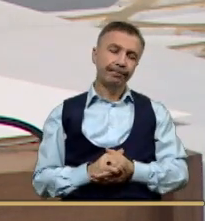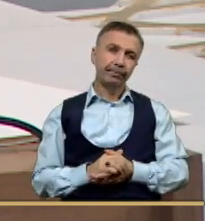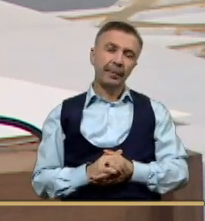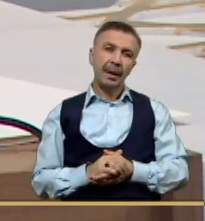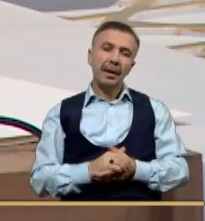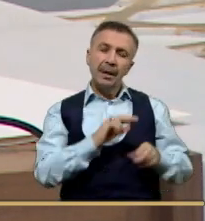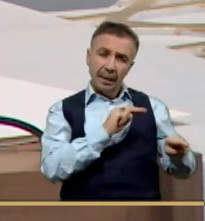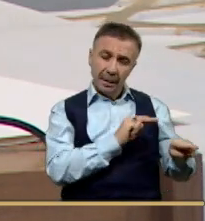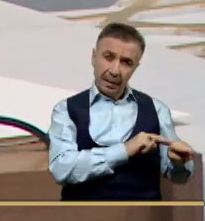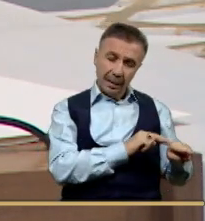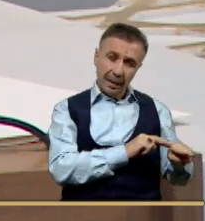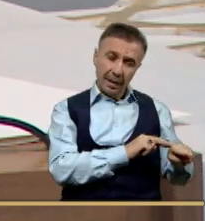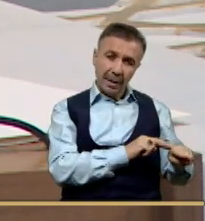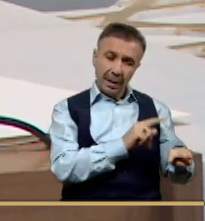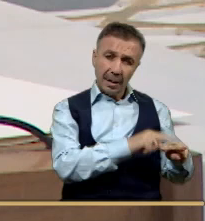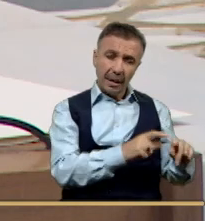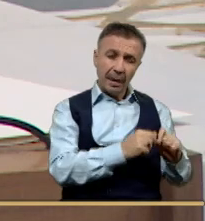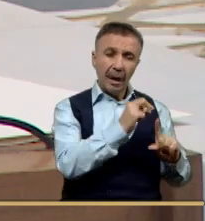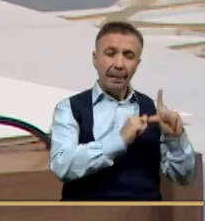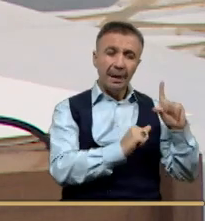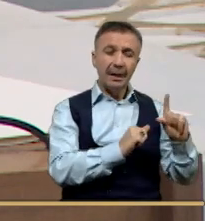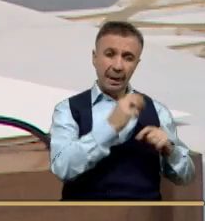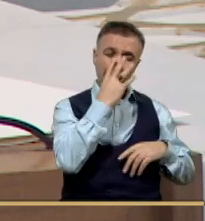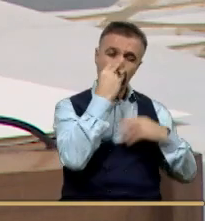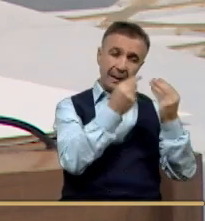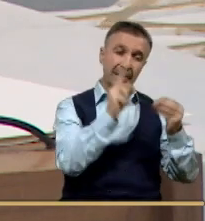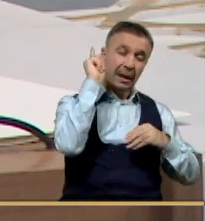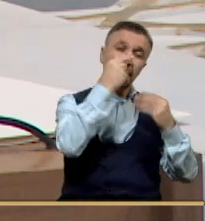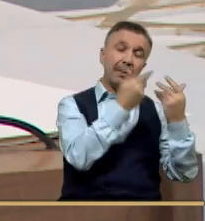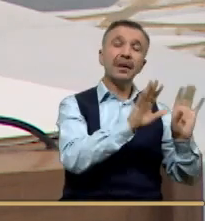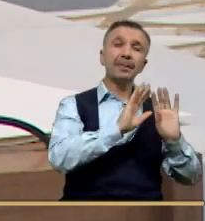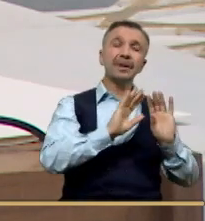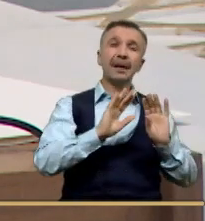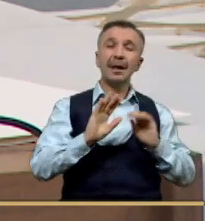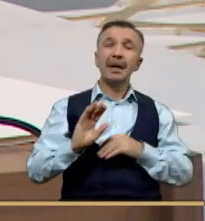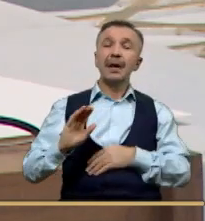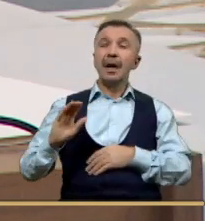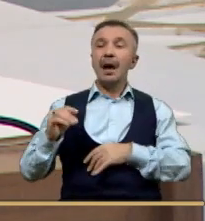Kabil'in hediyesi kabul edilmedi de Habil'in hediyesi kabul edildi?